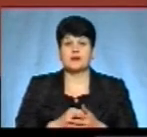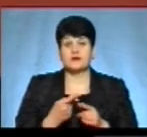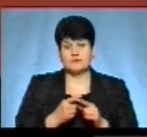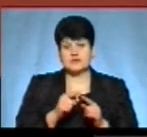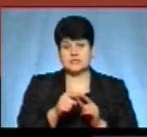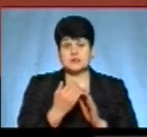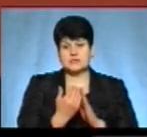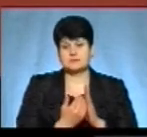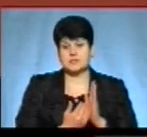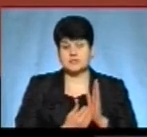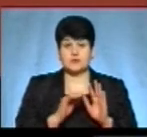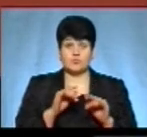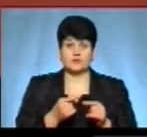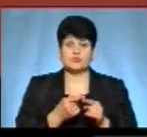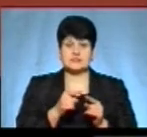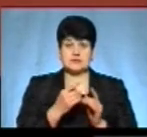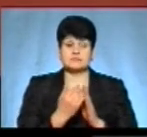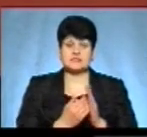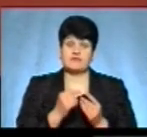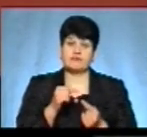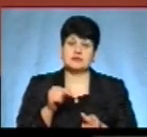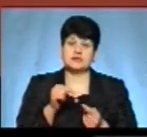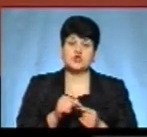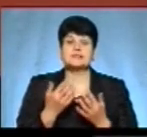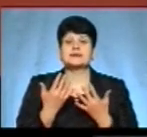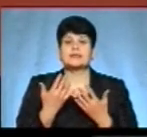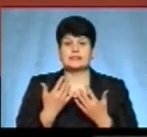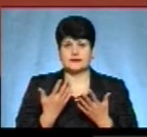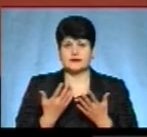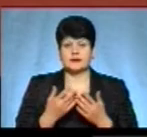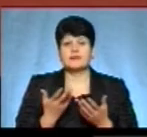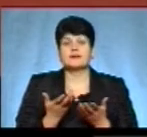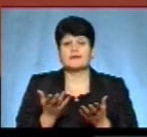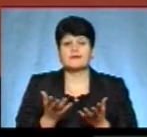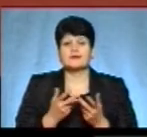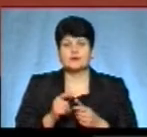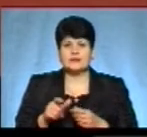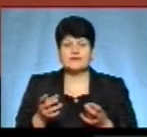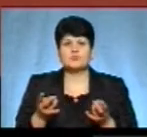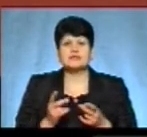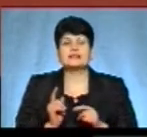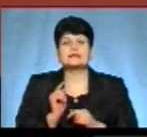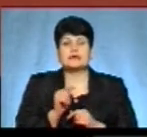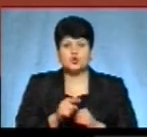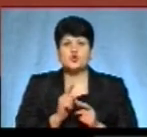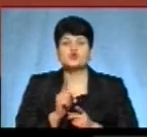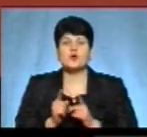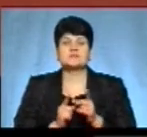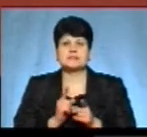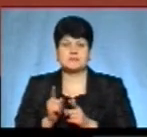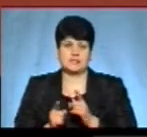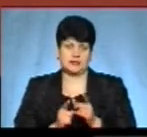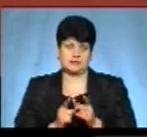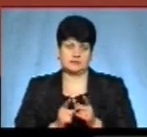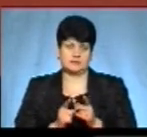списках, потім відповідно до цих списків, визначається, скільки, яка кількість людей необхідна для того, щоб змінити